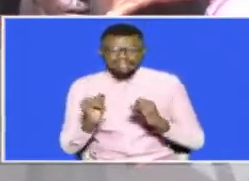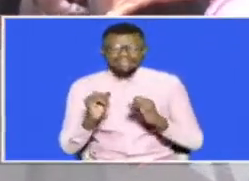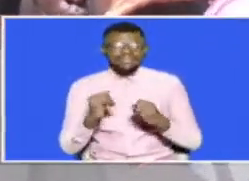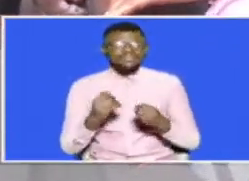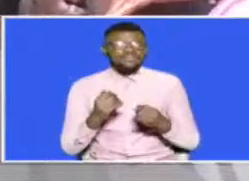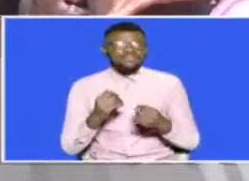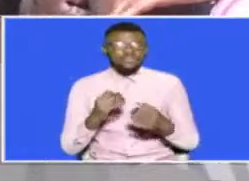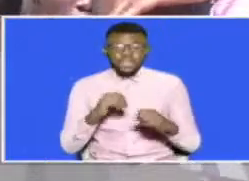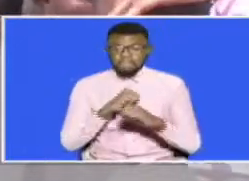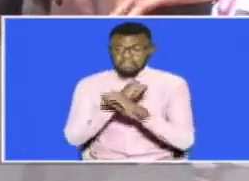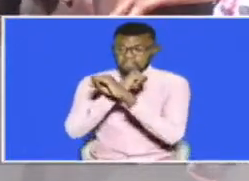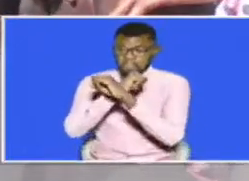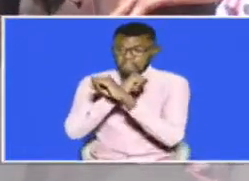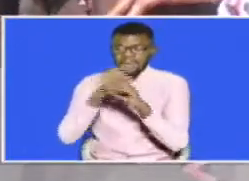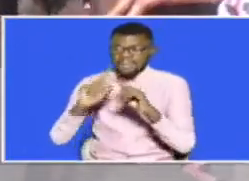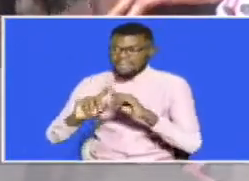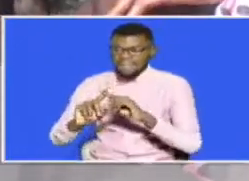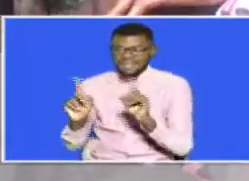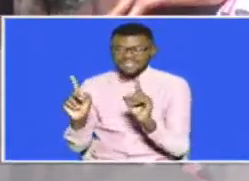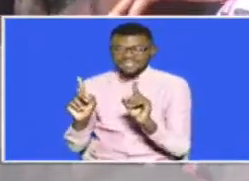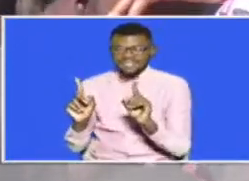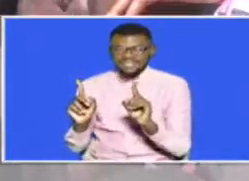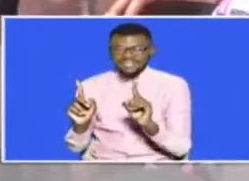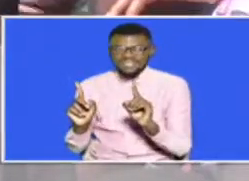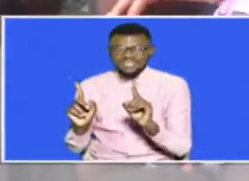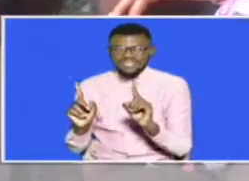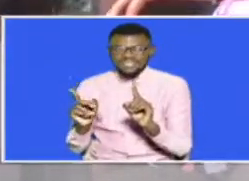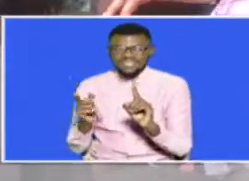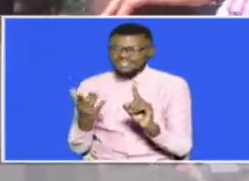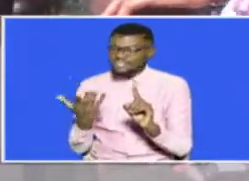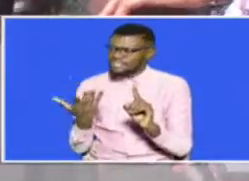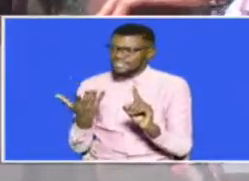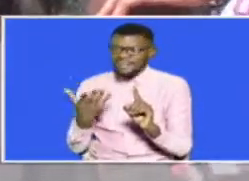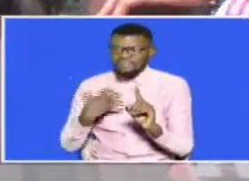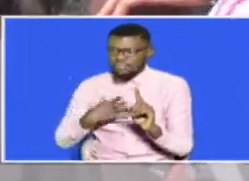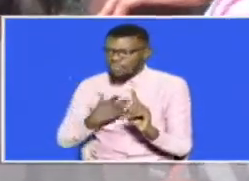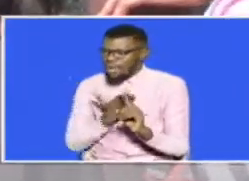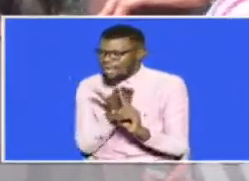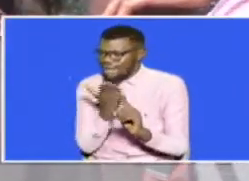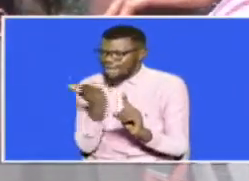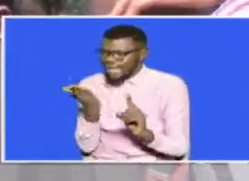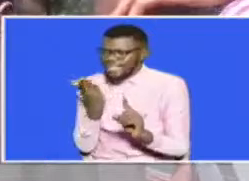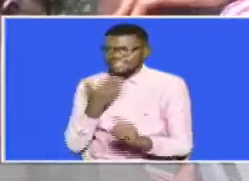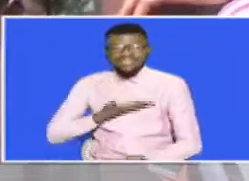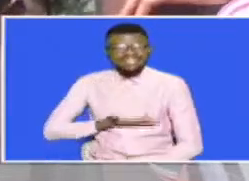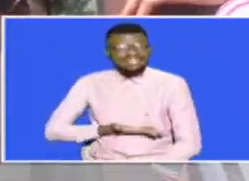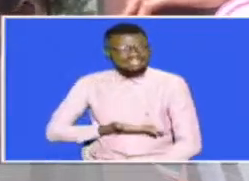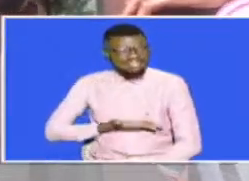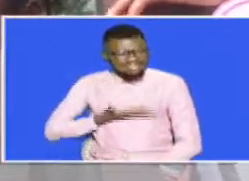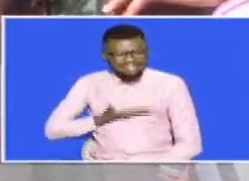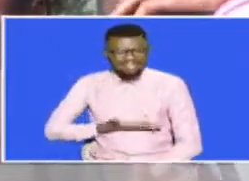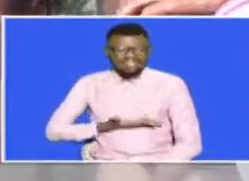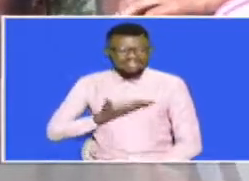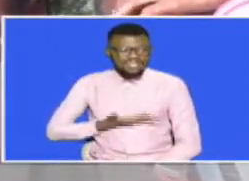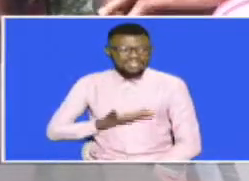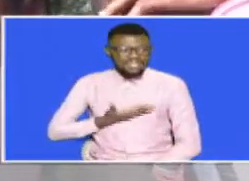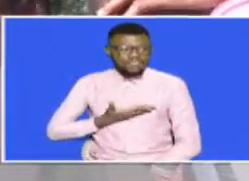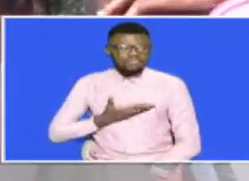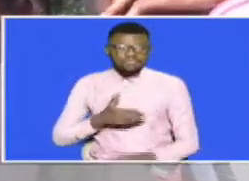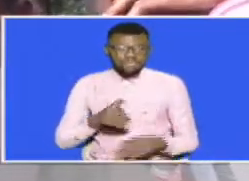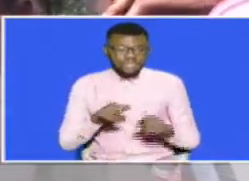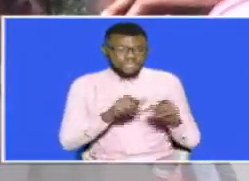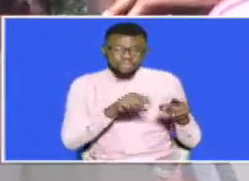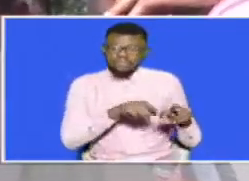wawezalo kumzuia, lakini kwa sababu ya ile pressure wananchi walikuwa na, hata